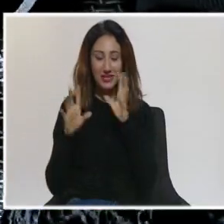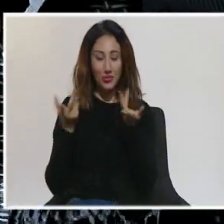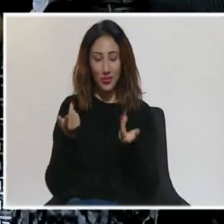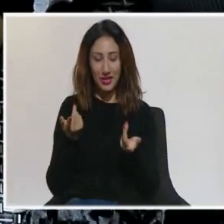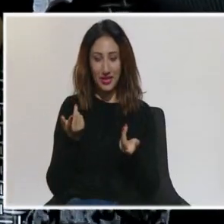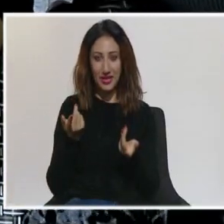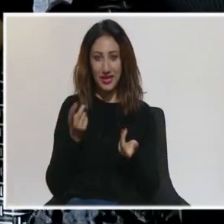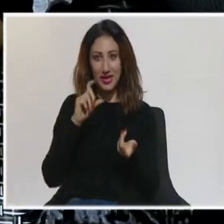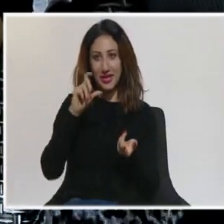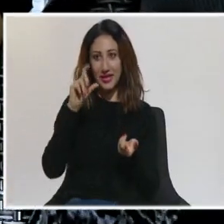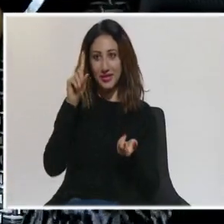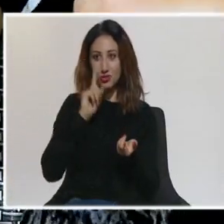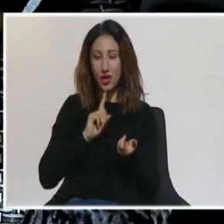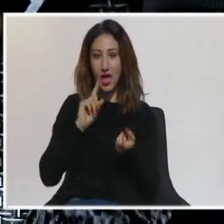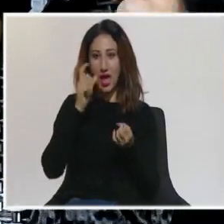شاي